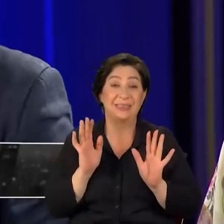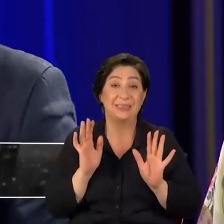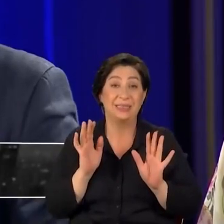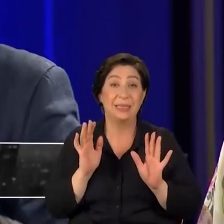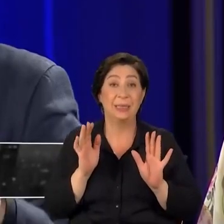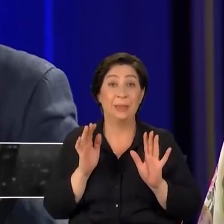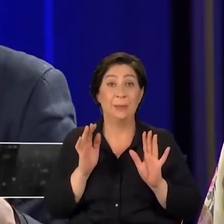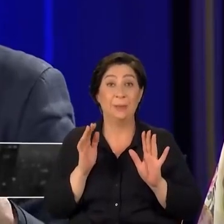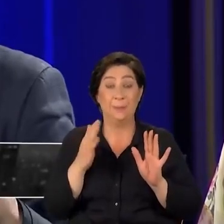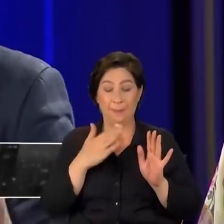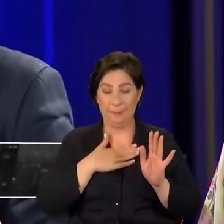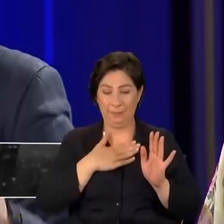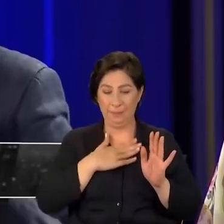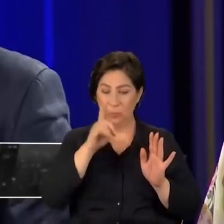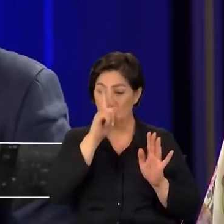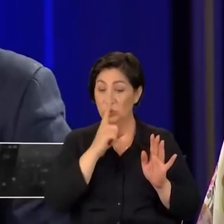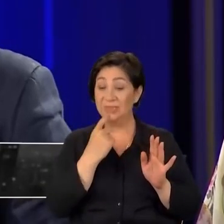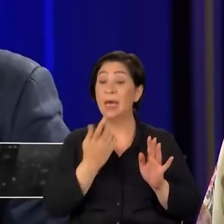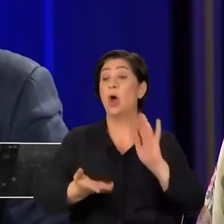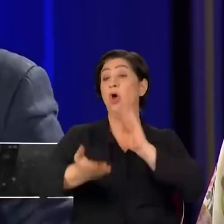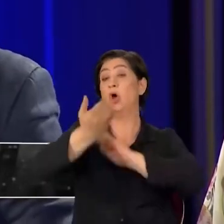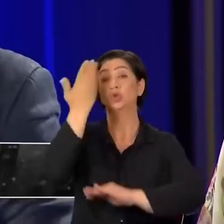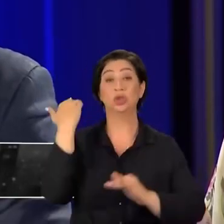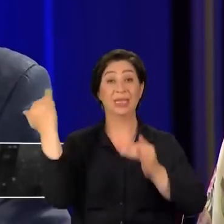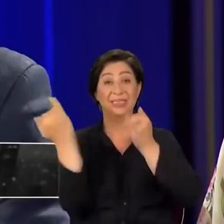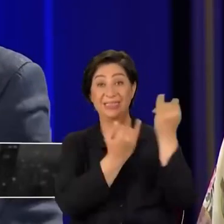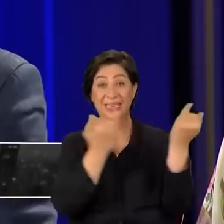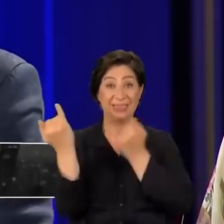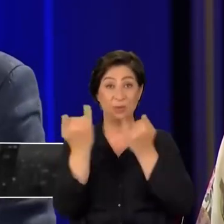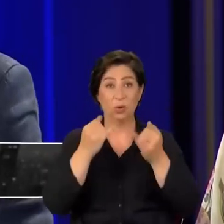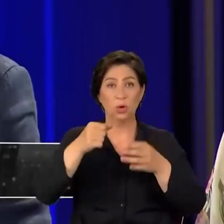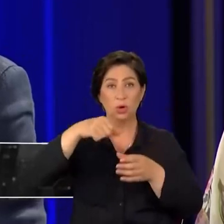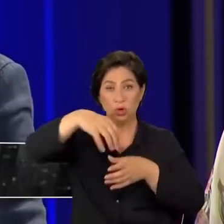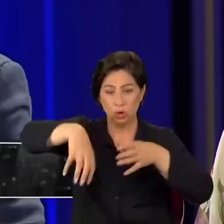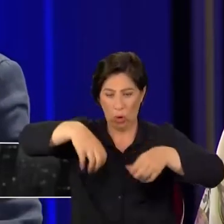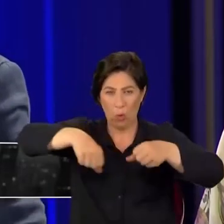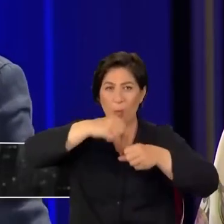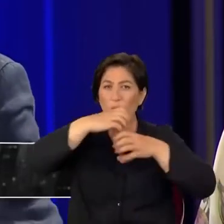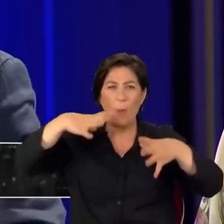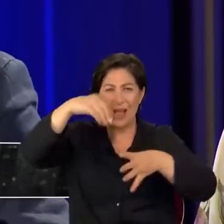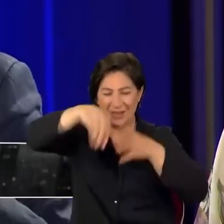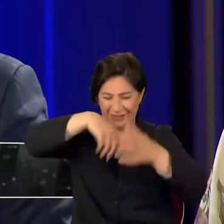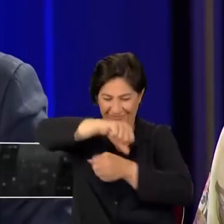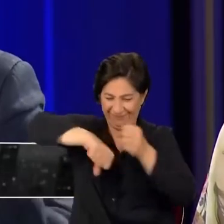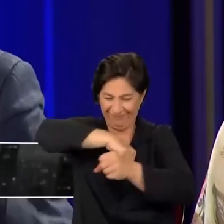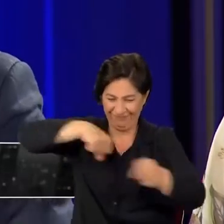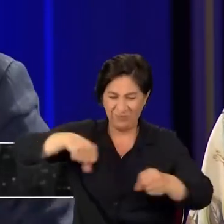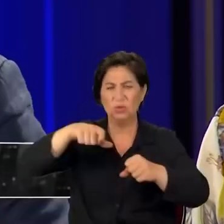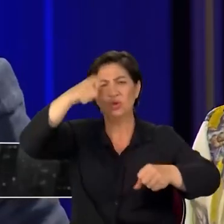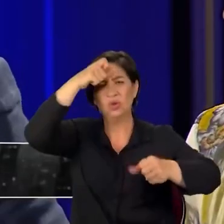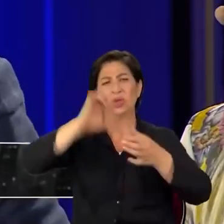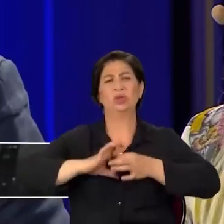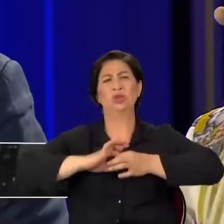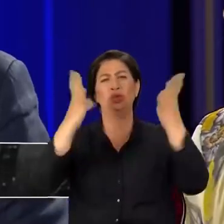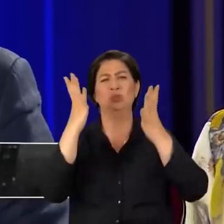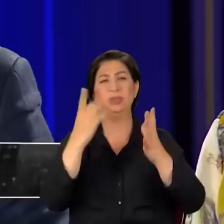Bizim 100 sene önce tartıştığımız, torbaya koyup bağladığımız ve artık bu sorun Türkiye'de çözülmüştür